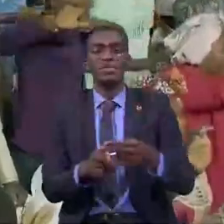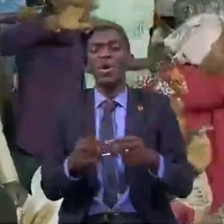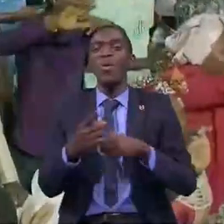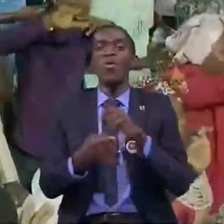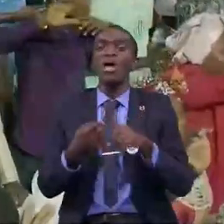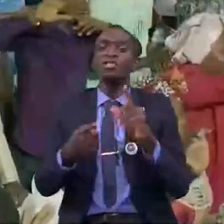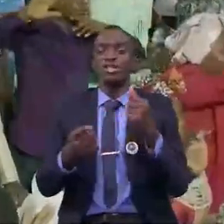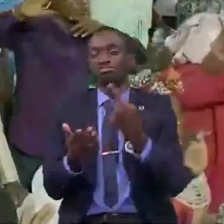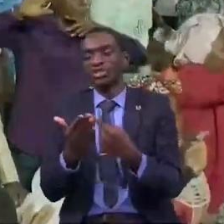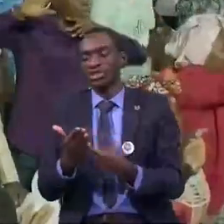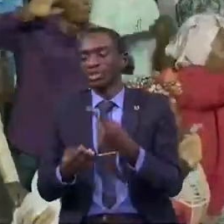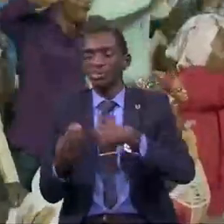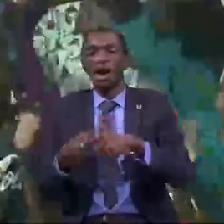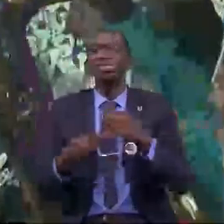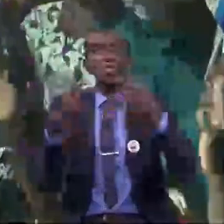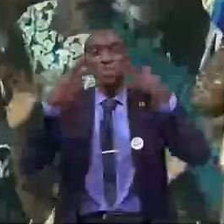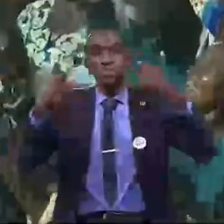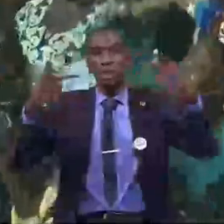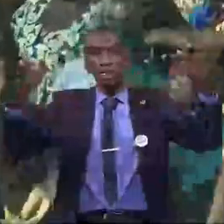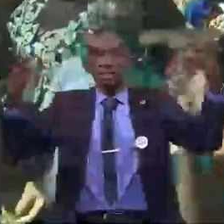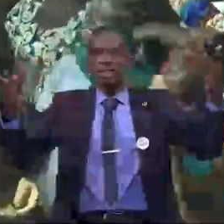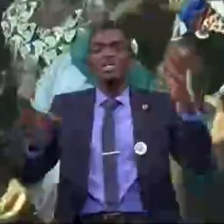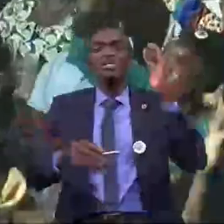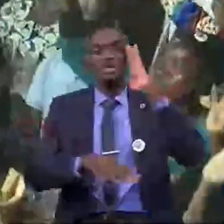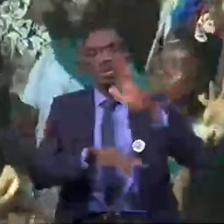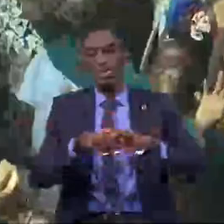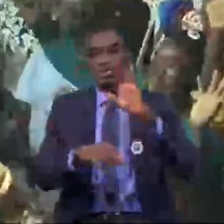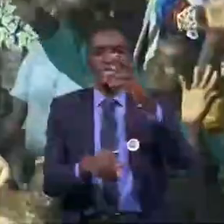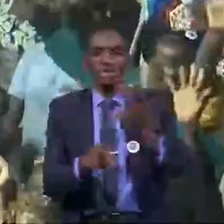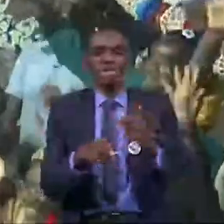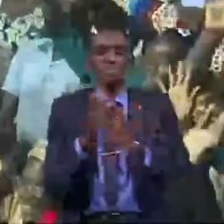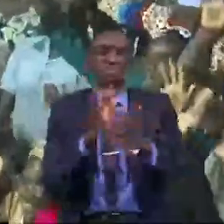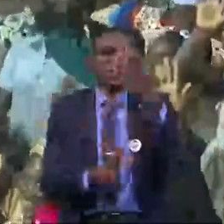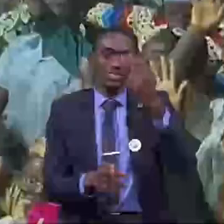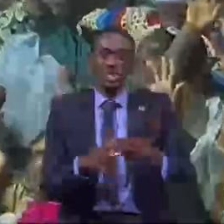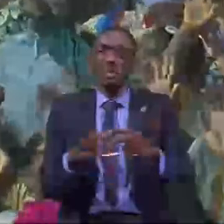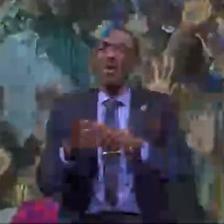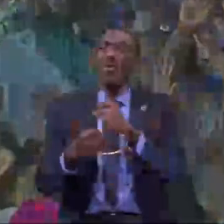Quand on mentionne la prospérité, ils vont mentionner ton nom.